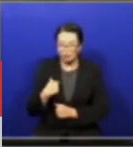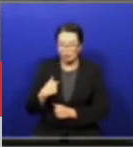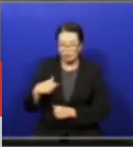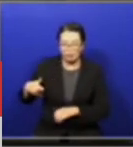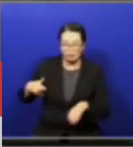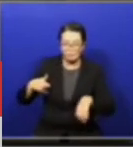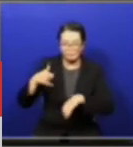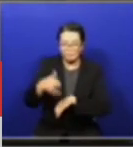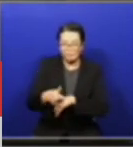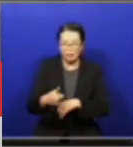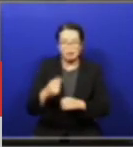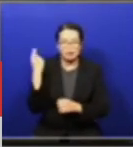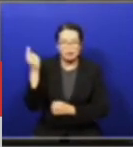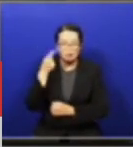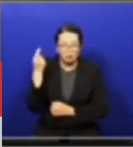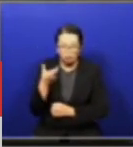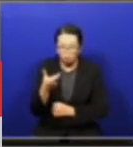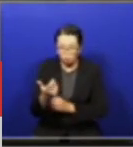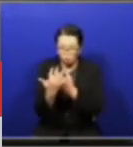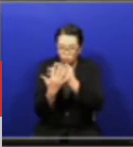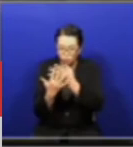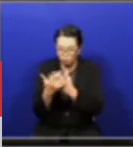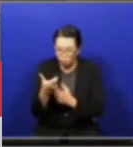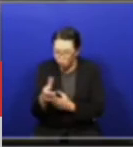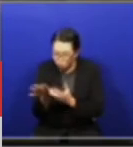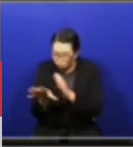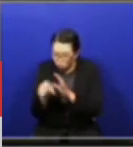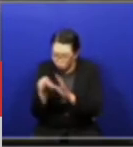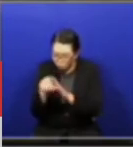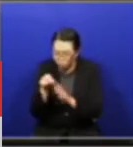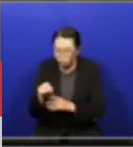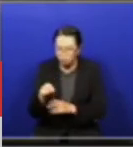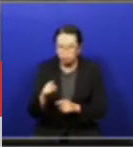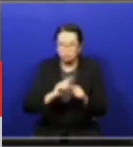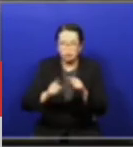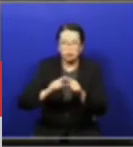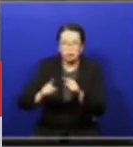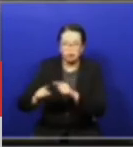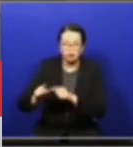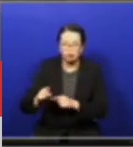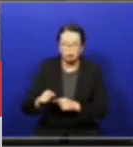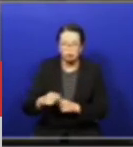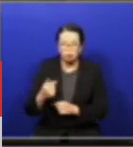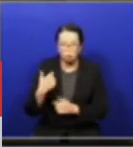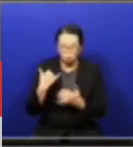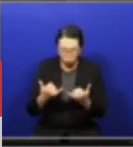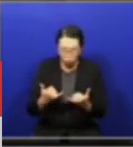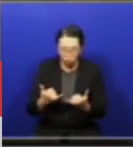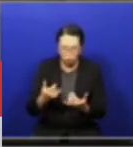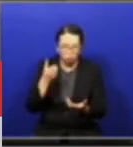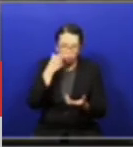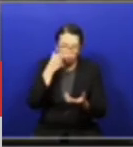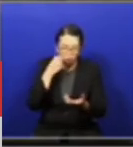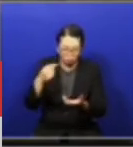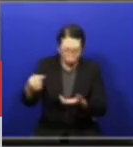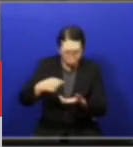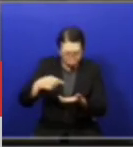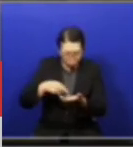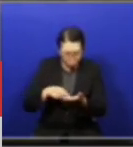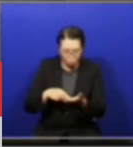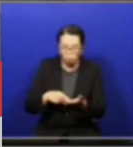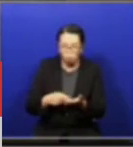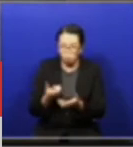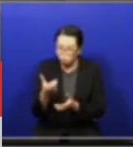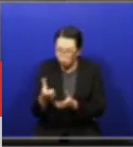านประธานครับรัฐมนตรีไม่เคยไปเกี่ยวข้องเลยสแกนไปบาคาร่าบ้างบ้าบอโต๊ะการพนันเข้ามาเต็มมือถือไปหมดเดี๋ยวนี้ผมไม่ไปอะไปผมก็